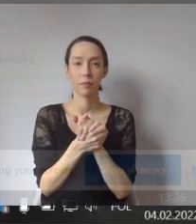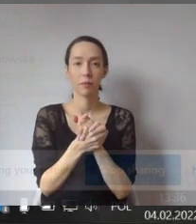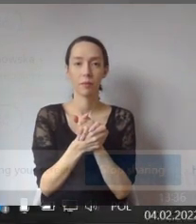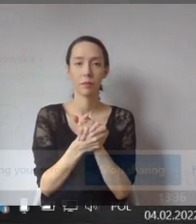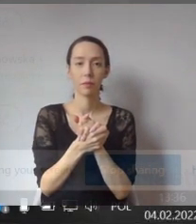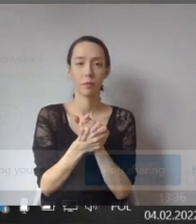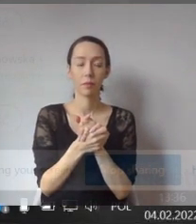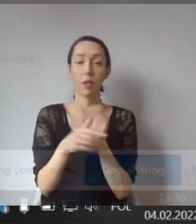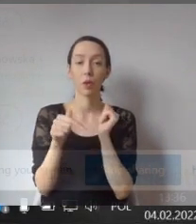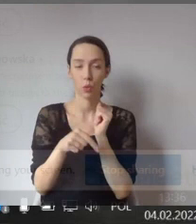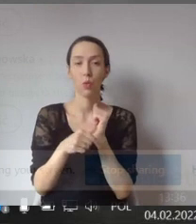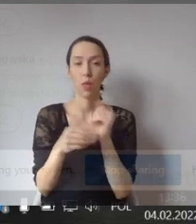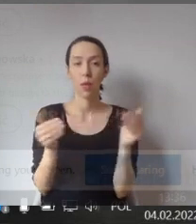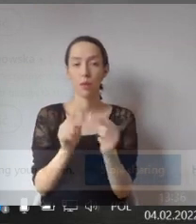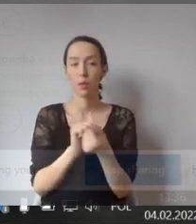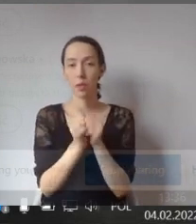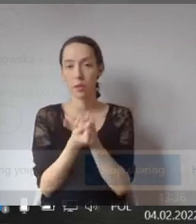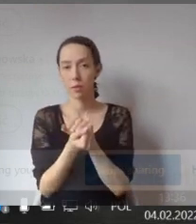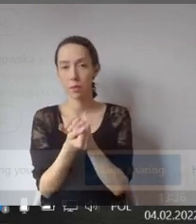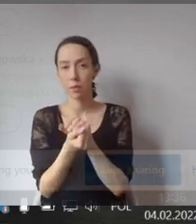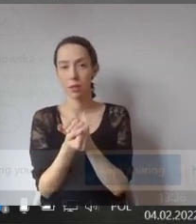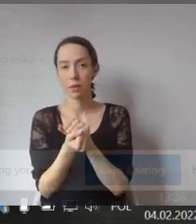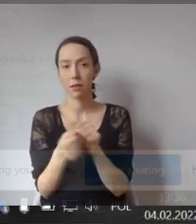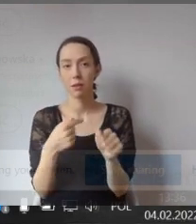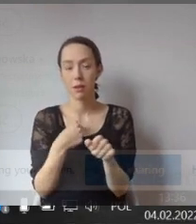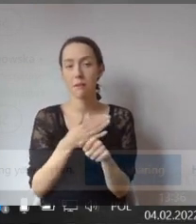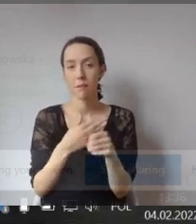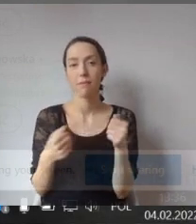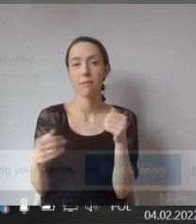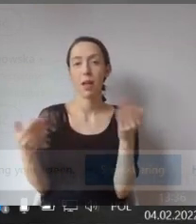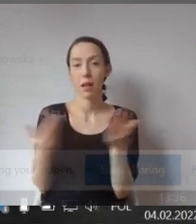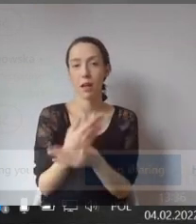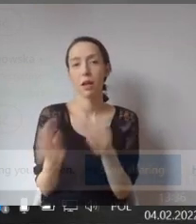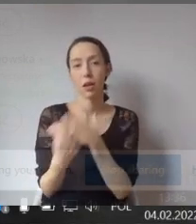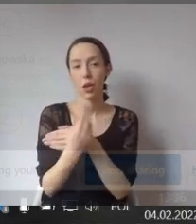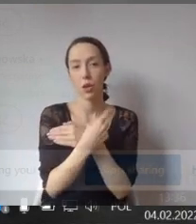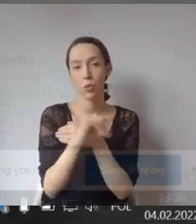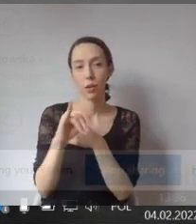I tutaj możemy sobie zmienić, tak? Ja mam tutaj rekruter IT w ING Tech Poland.